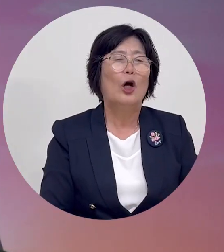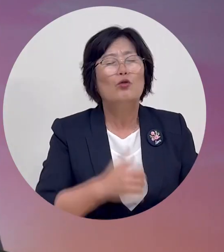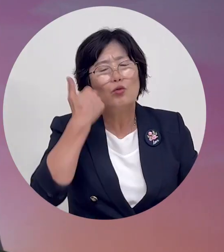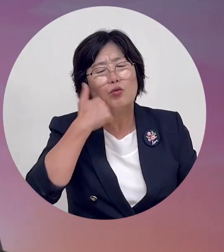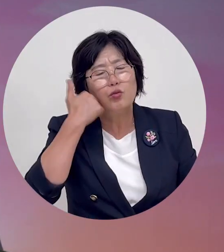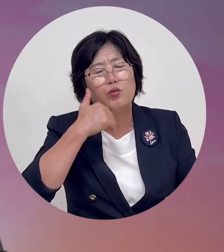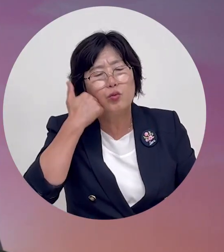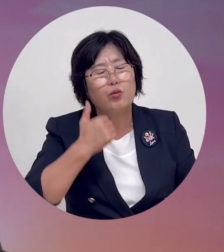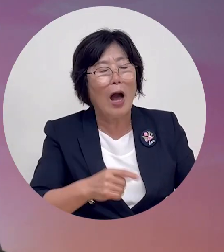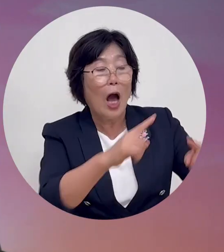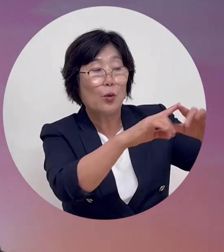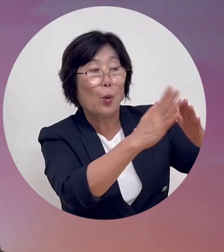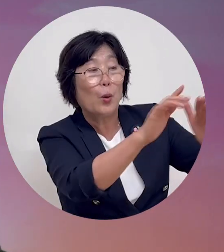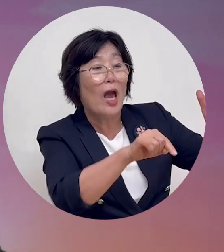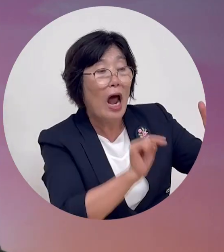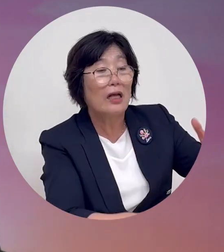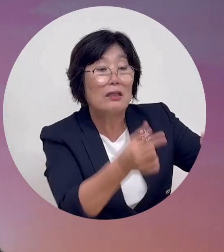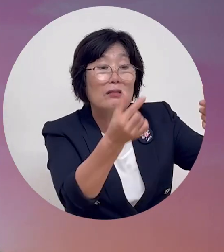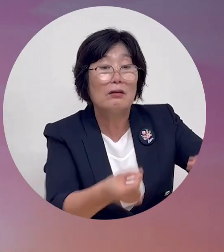그렇게 교회에서 사는 사람을